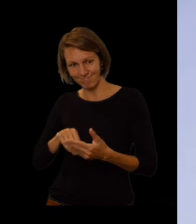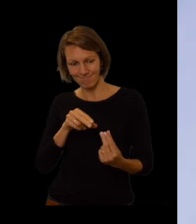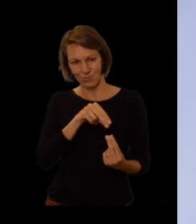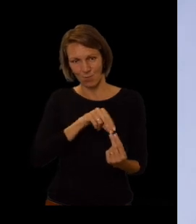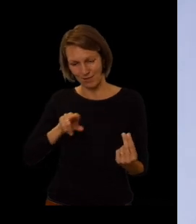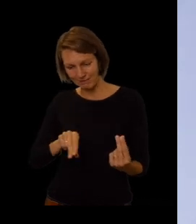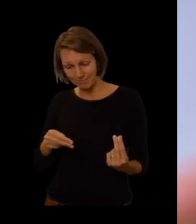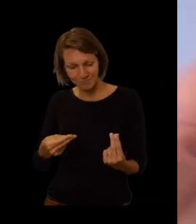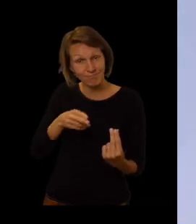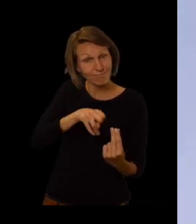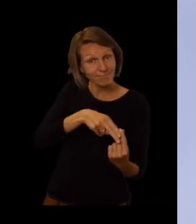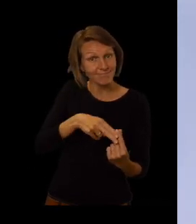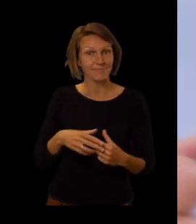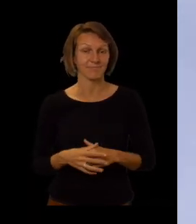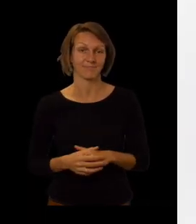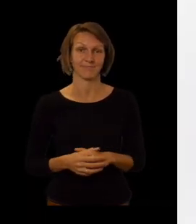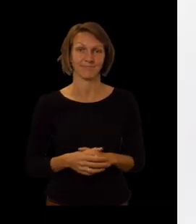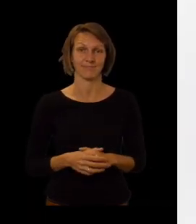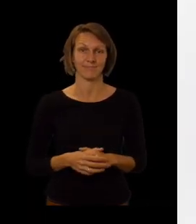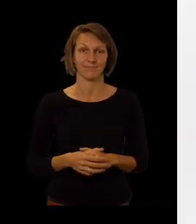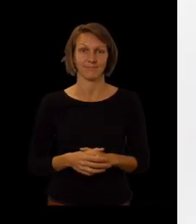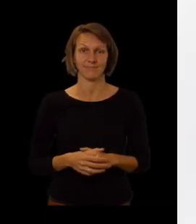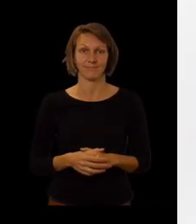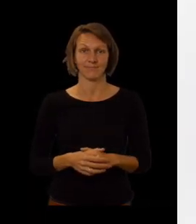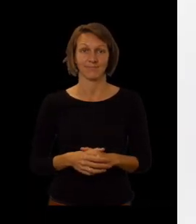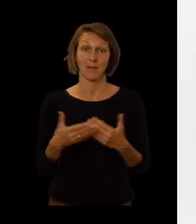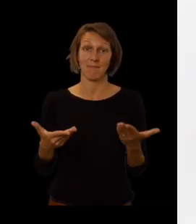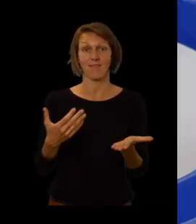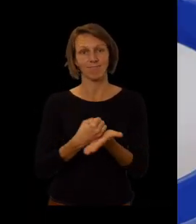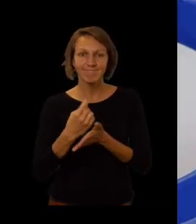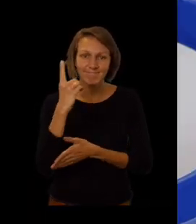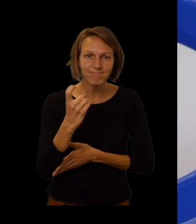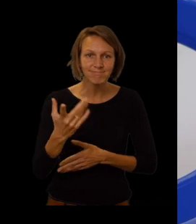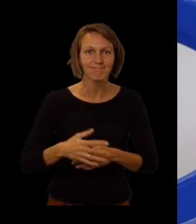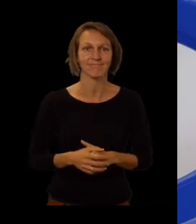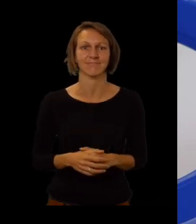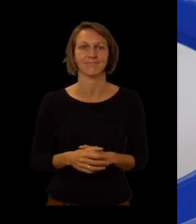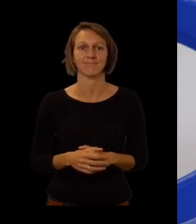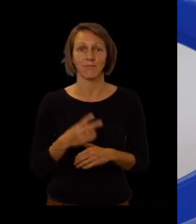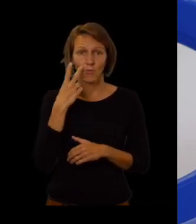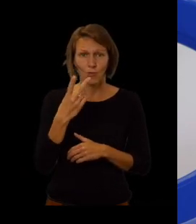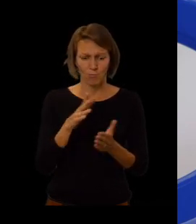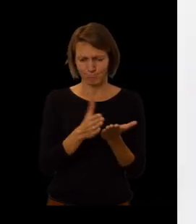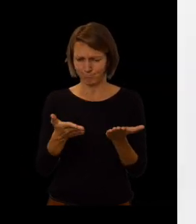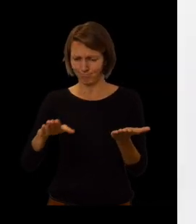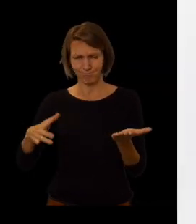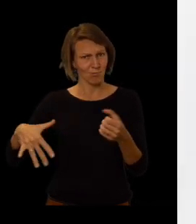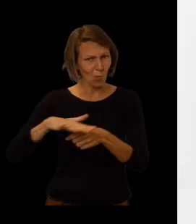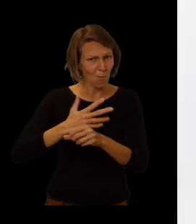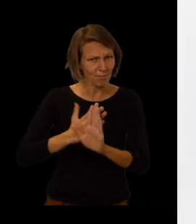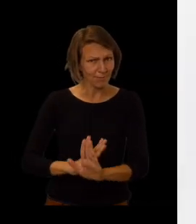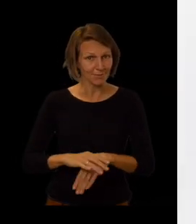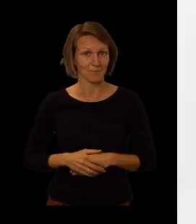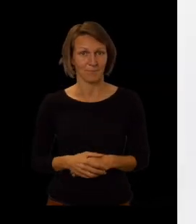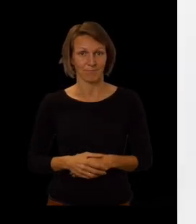collerez sur le tube. Et maintenant, passons au test. Vous l'avez vu, tout est dans le kit. Ça,